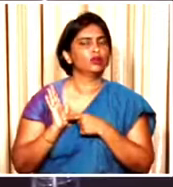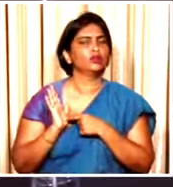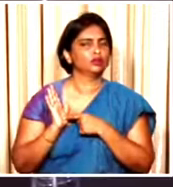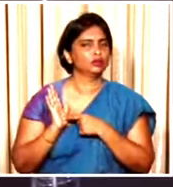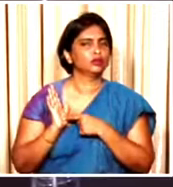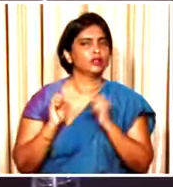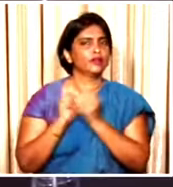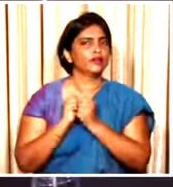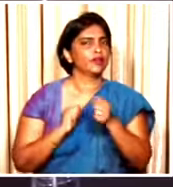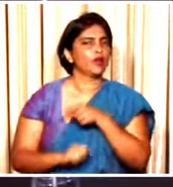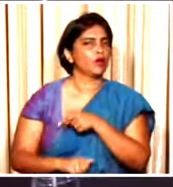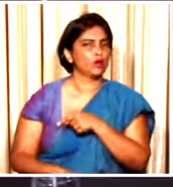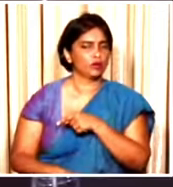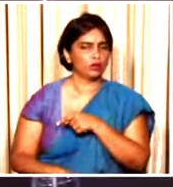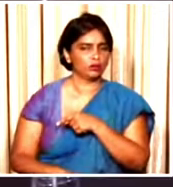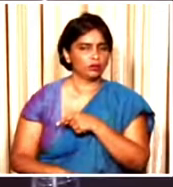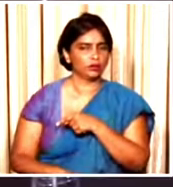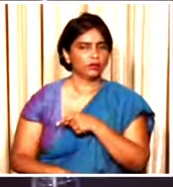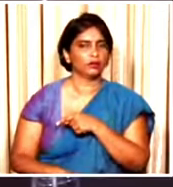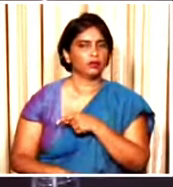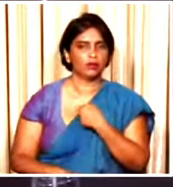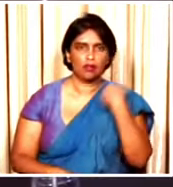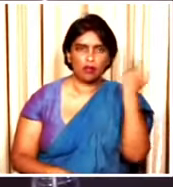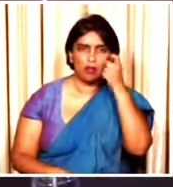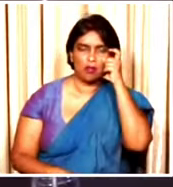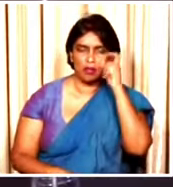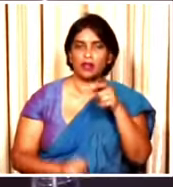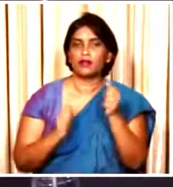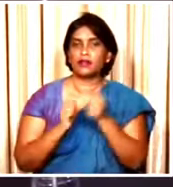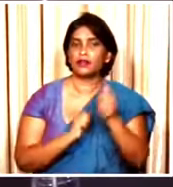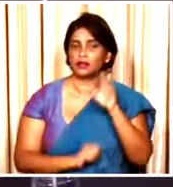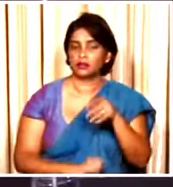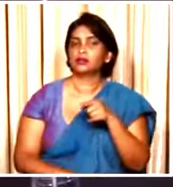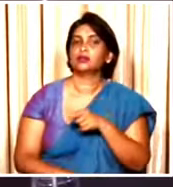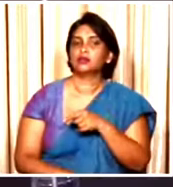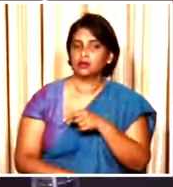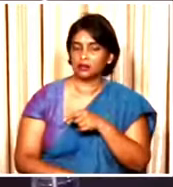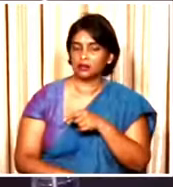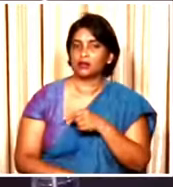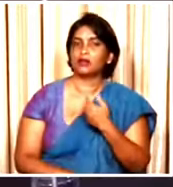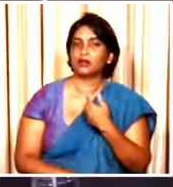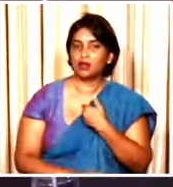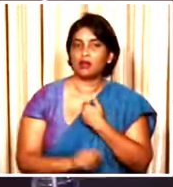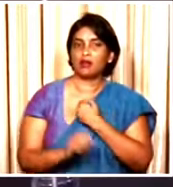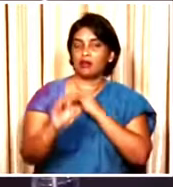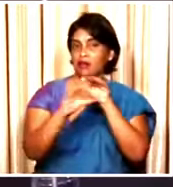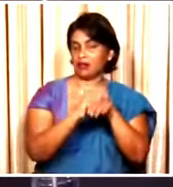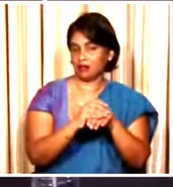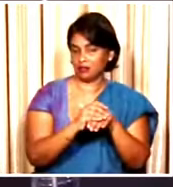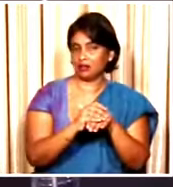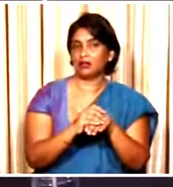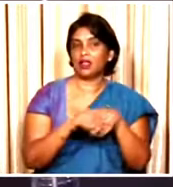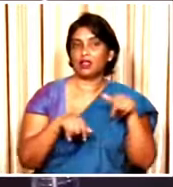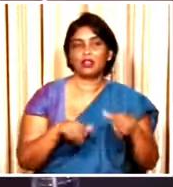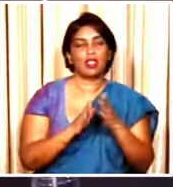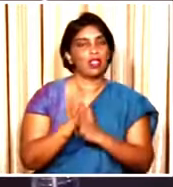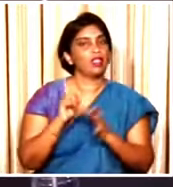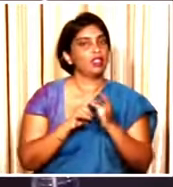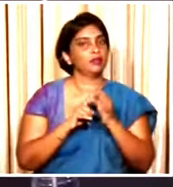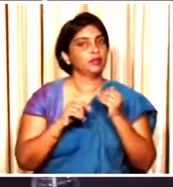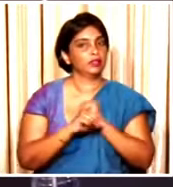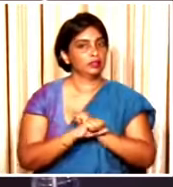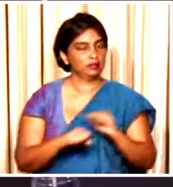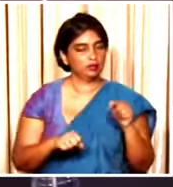මේ කටයුත්ත කරලා තිබෙන්නේ? මම සොයලා බැලුවා මේ කටයුත්ත කරලා තිබෙන්නේ අපෙන් ආණ්ඩුවට ගිය අද ඇමති ධූරයක්